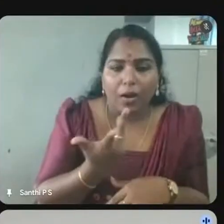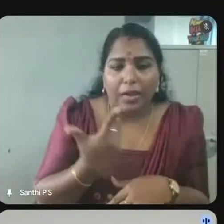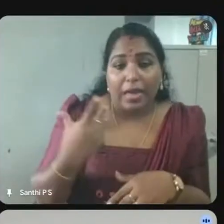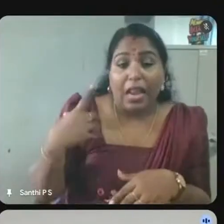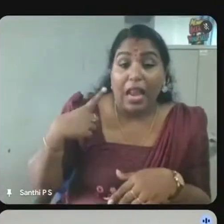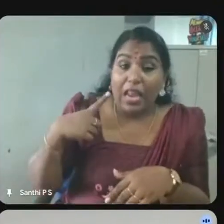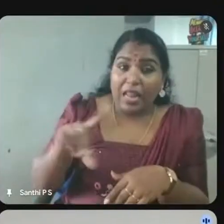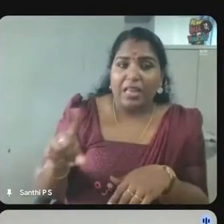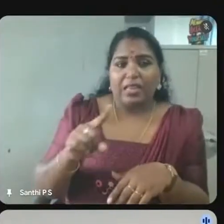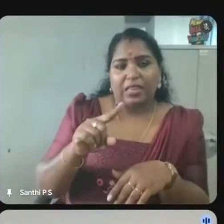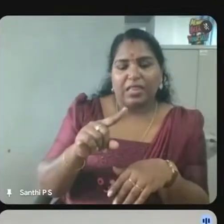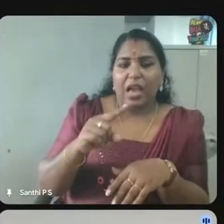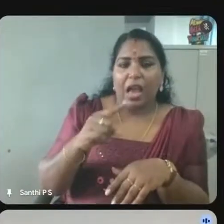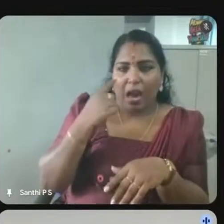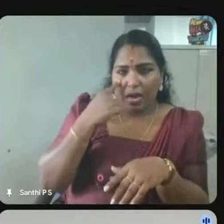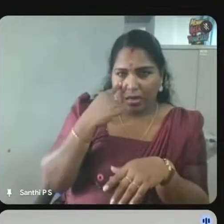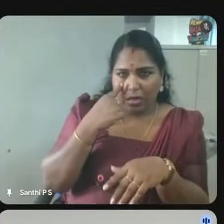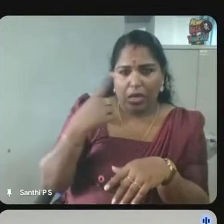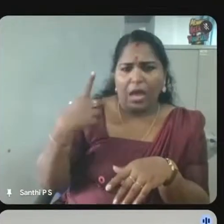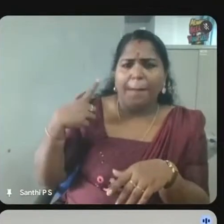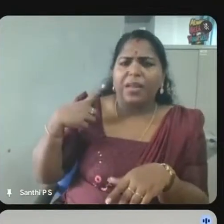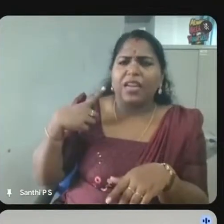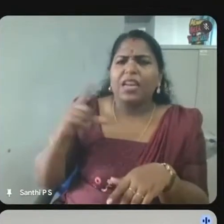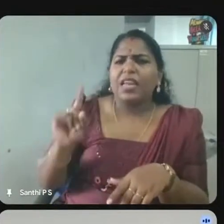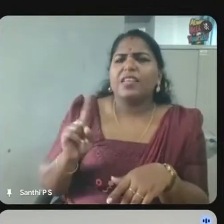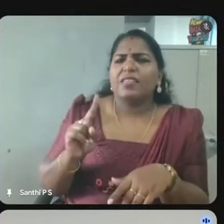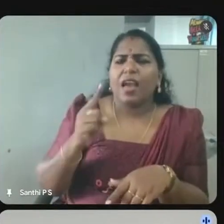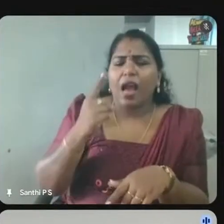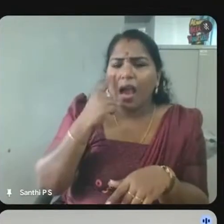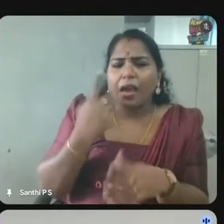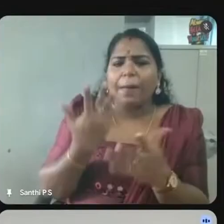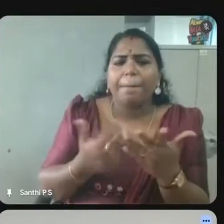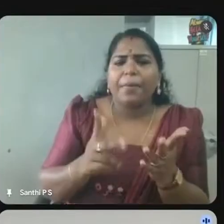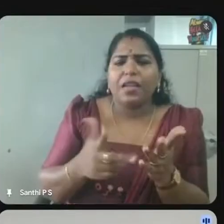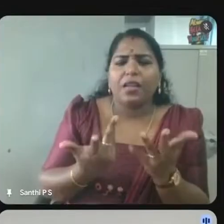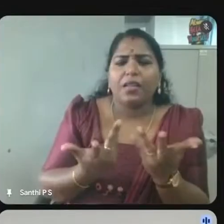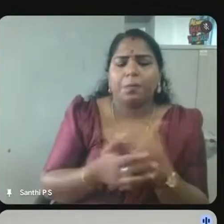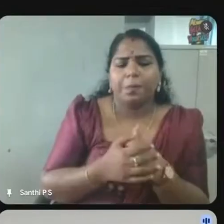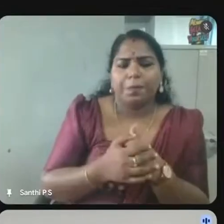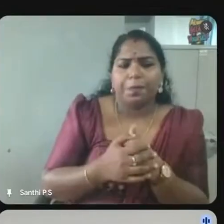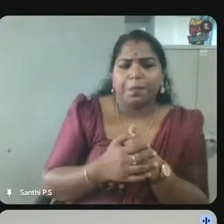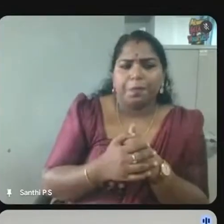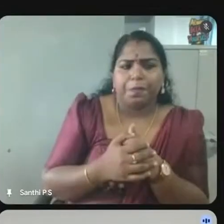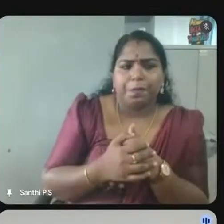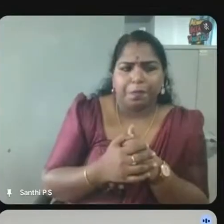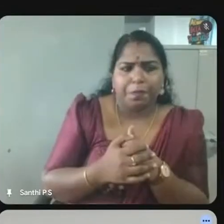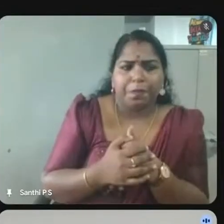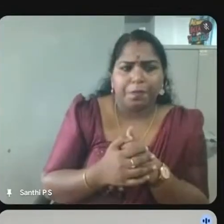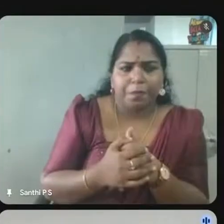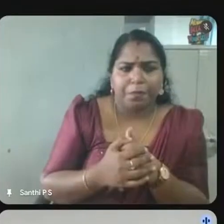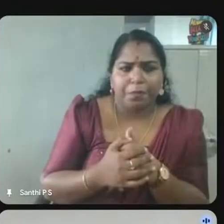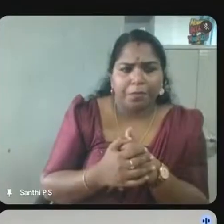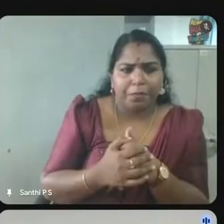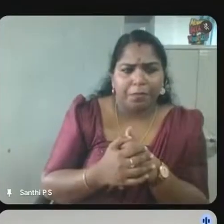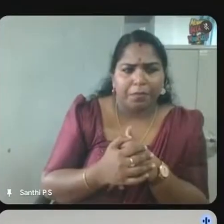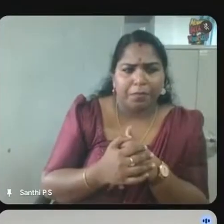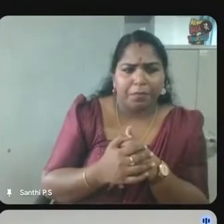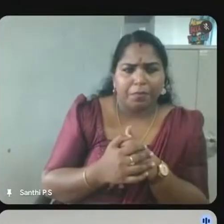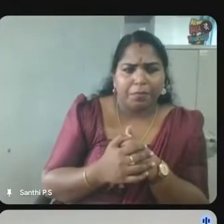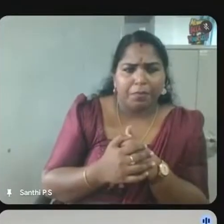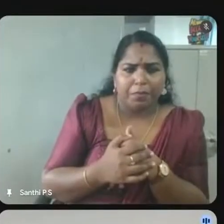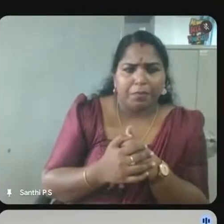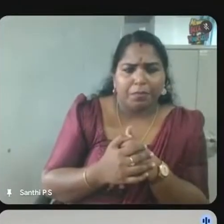എന്ന് പറയുന്ന ഒരു അവസ്ഥ. ലേസി ഐ എന്ന് പറഞ്ഞാൽ മടിയൻ കണ്ണ് എന്നൊക്കെ നമ്മൾ പറയാറുണ്ട്. ഇതിലെ എന്താ കാര്യം എന്ന് വെച്ചാൽ, ഈ കാഴ്ചക്കുറവ്